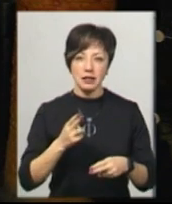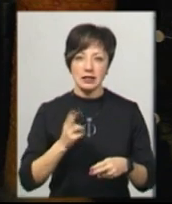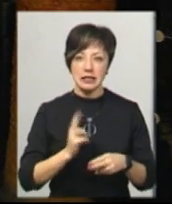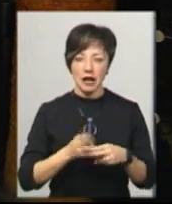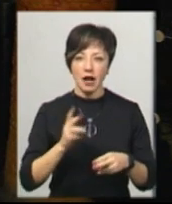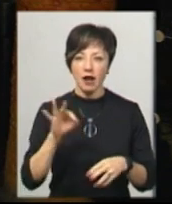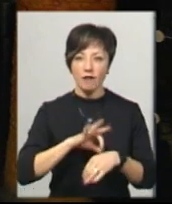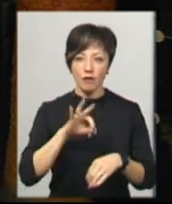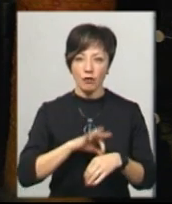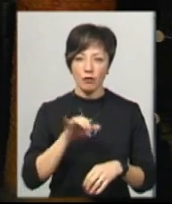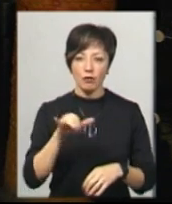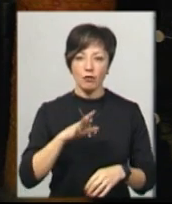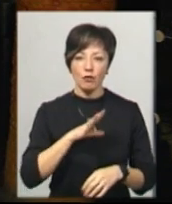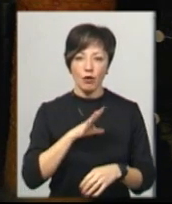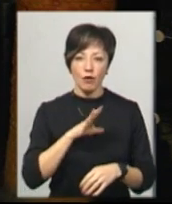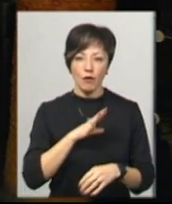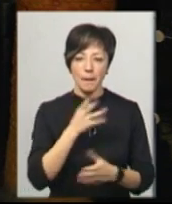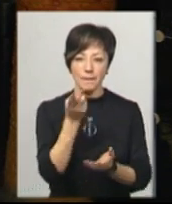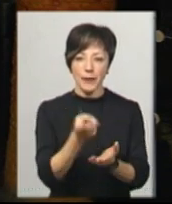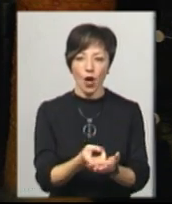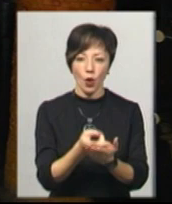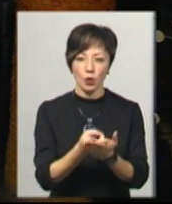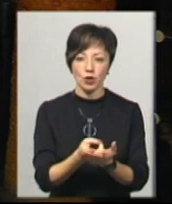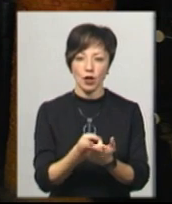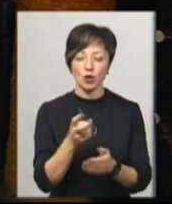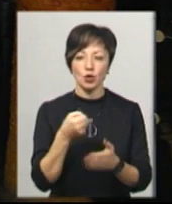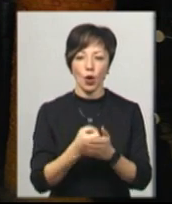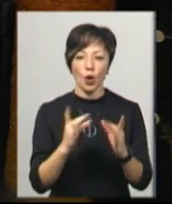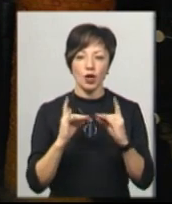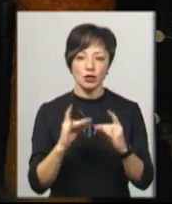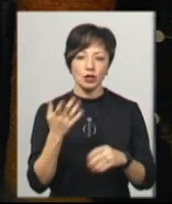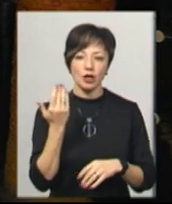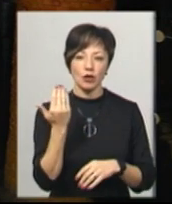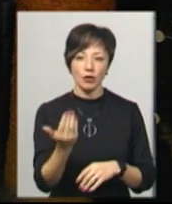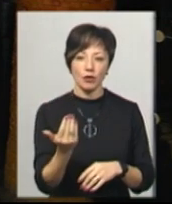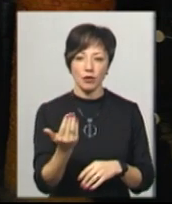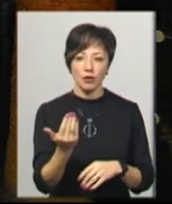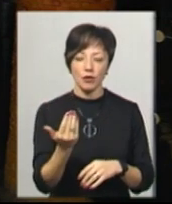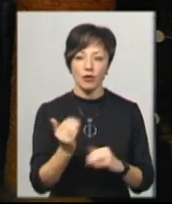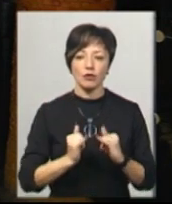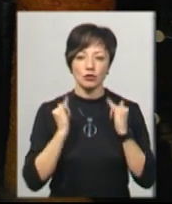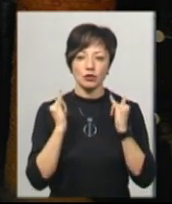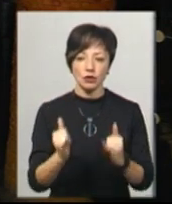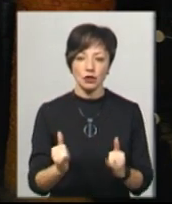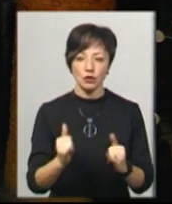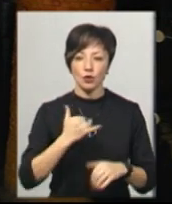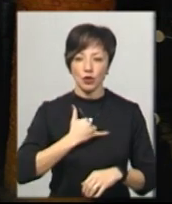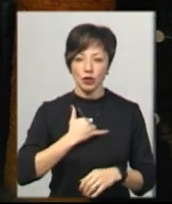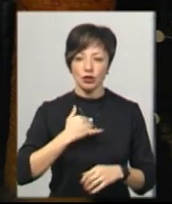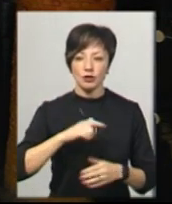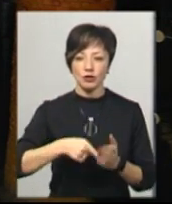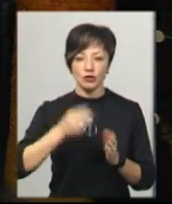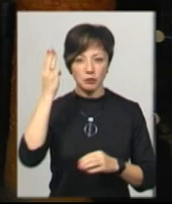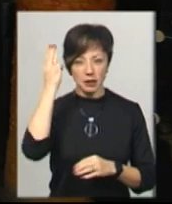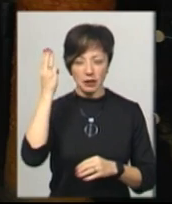хворів хворобою, він був буквально прикутий до ліжка. Його честью у нас в Шепетівці стоїть пам